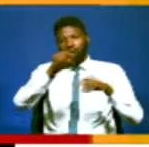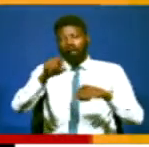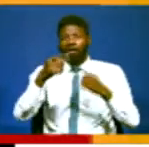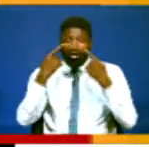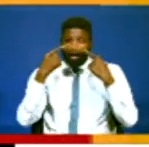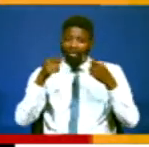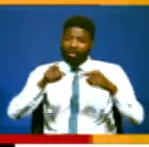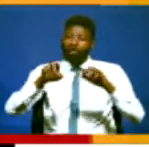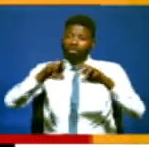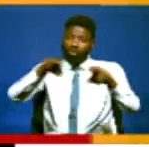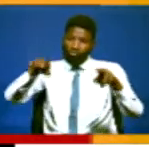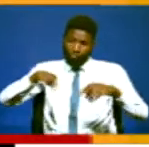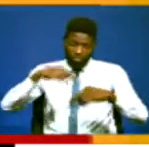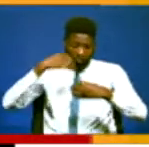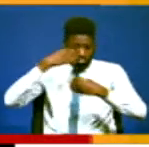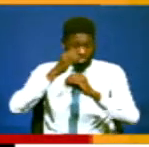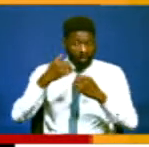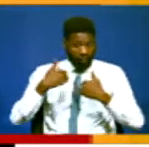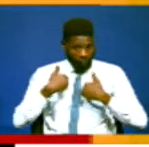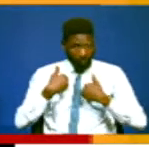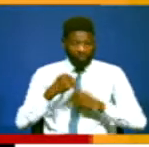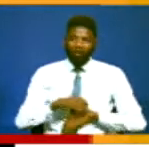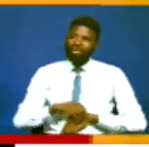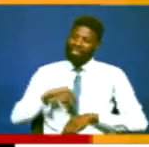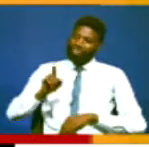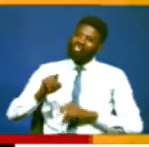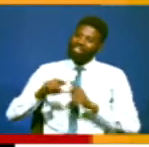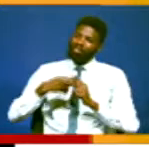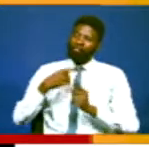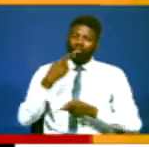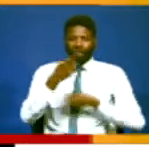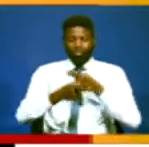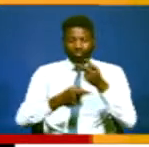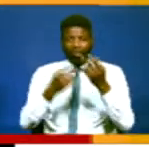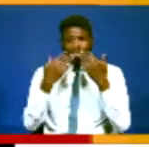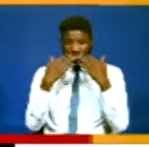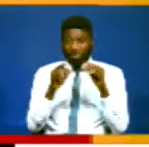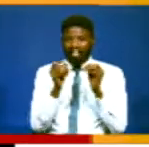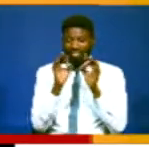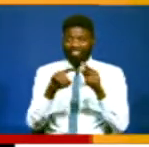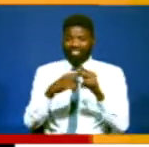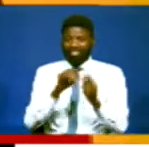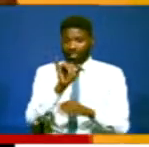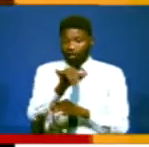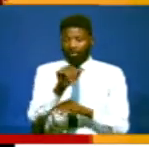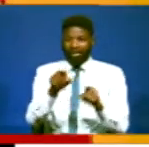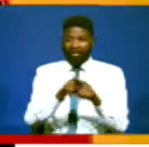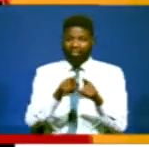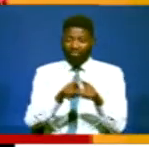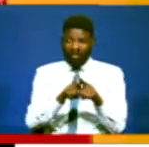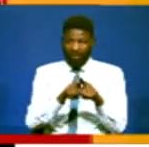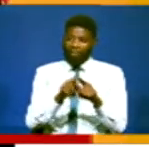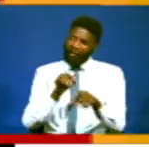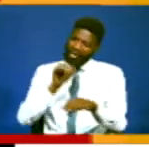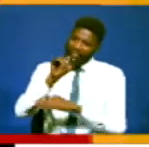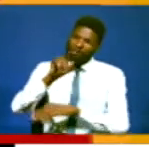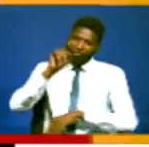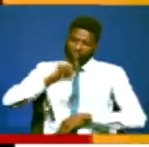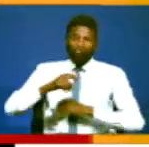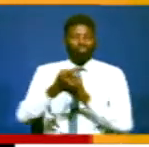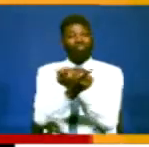kutengeneza maabara. Na hiyo ni safari wameanza. Wakianza hivyo na wakashinikiza kwamba kila shule iweze kuwa na maabara,